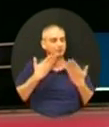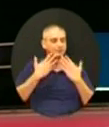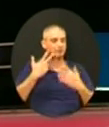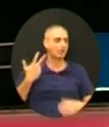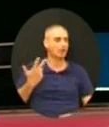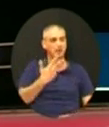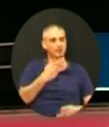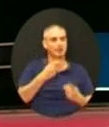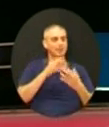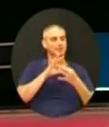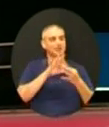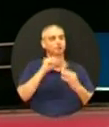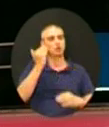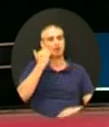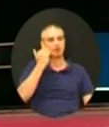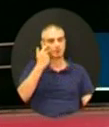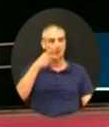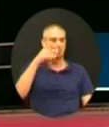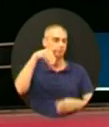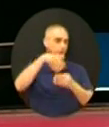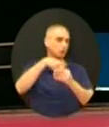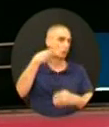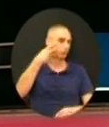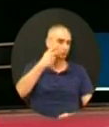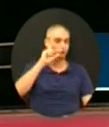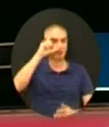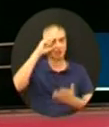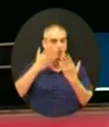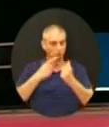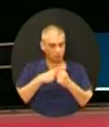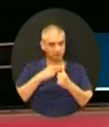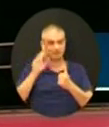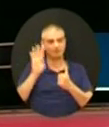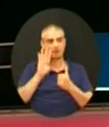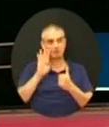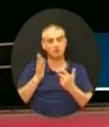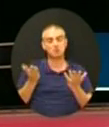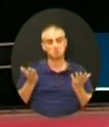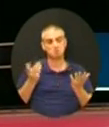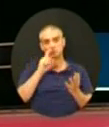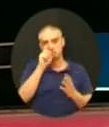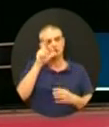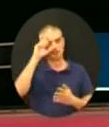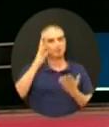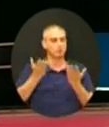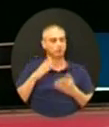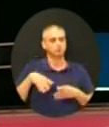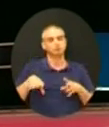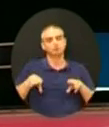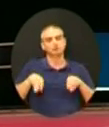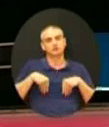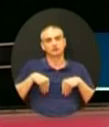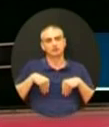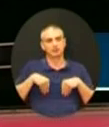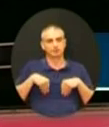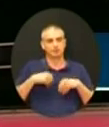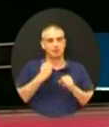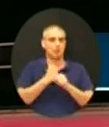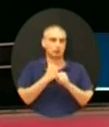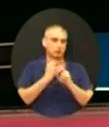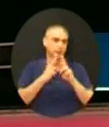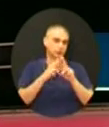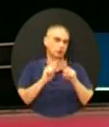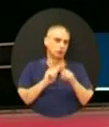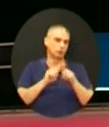משולשת בתיווך אמריקאי כן. בוושינגטון של אבו מאזן ושל נתניהו, ואני מניחה שאבו מאזן כן יביע את ההסכמתו לקיום